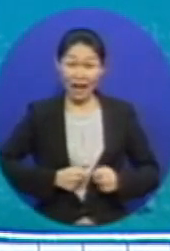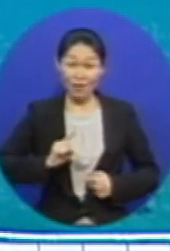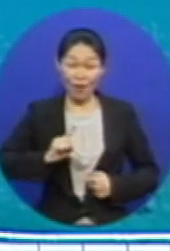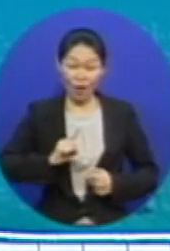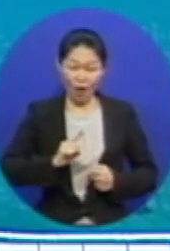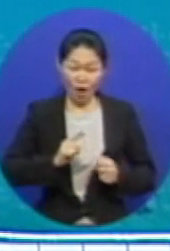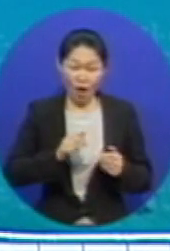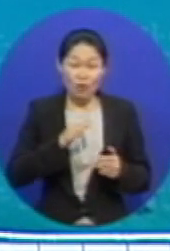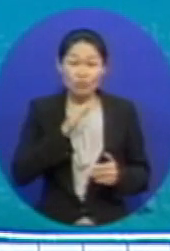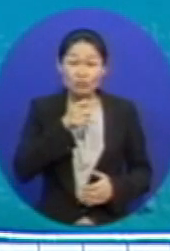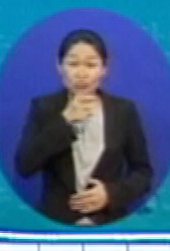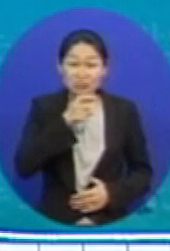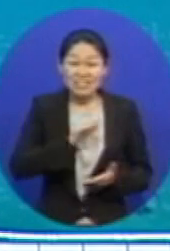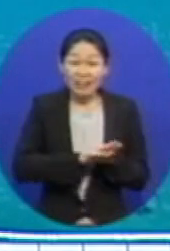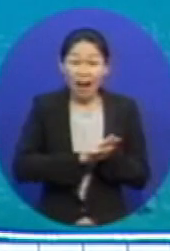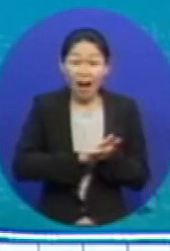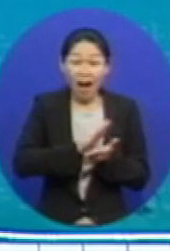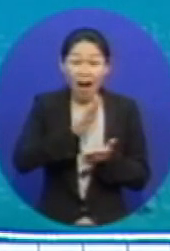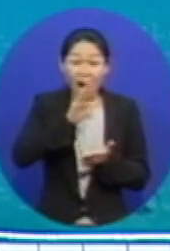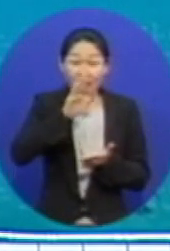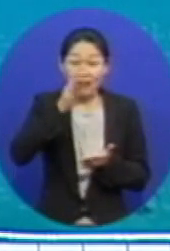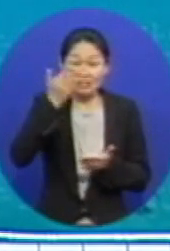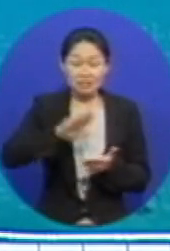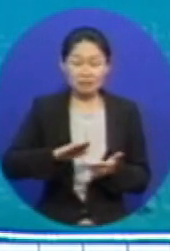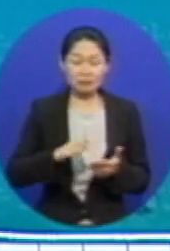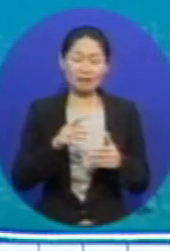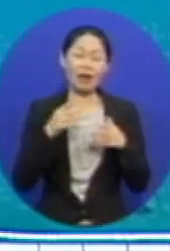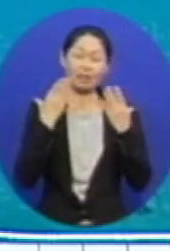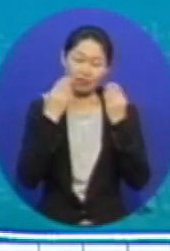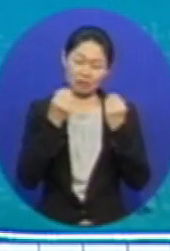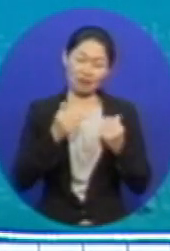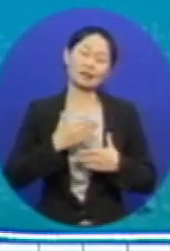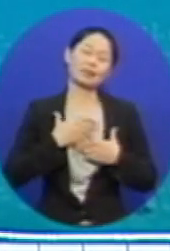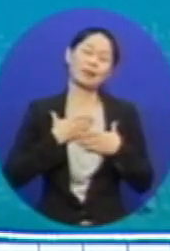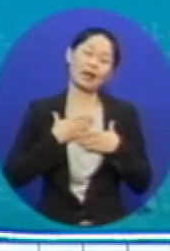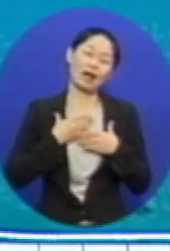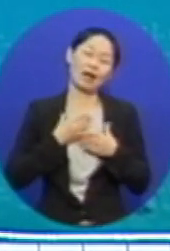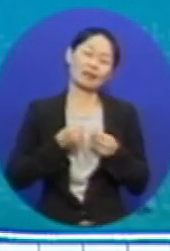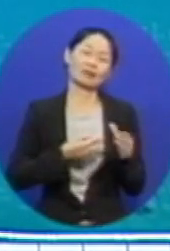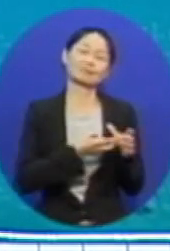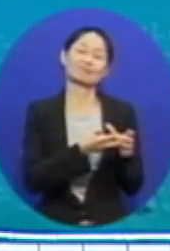물이 뜨거워 지는 데도 여전히 편안하게 있어요